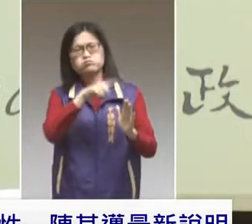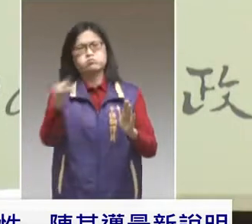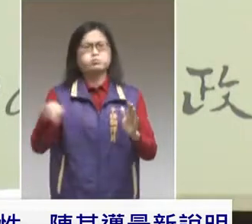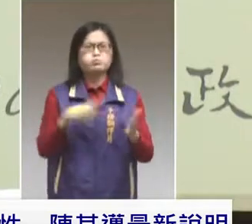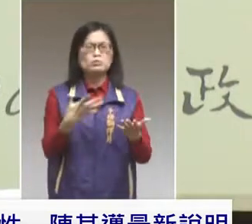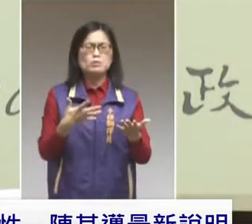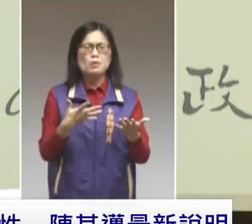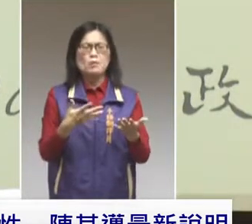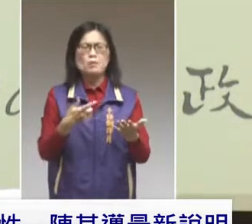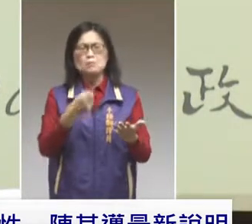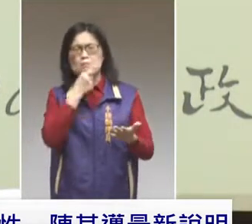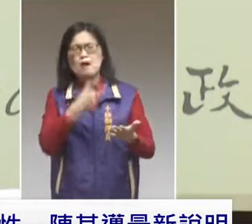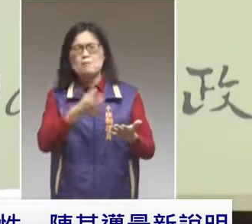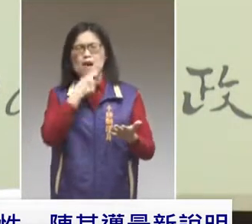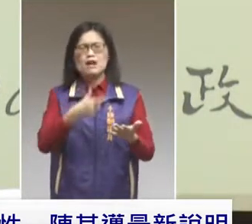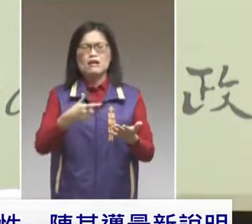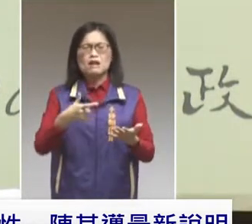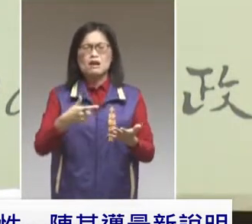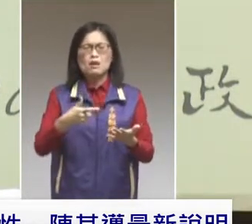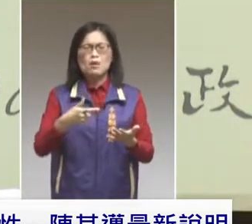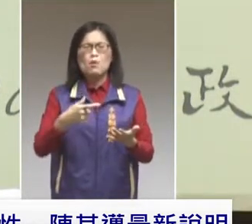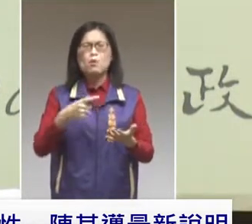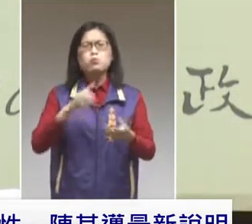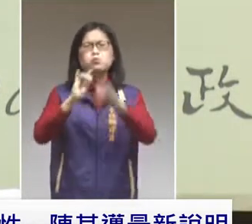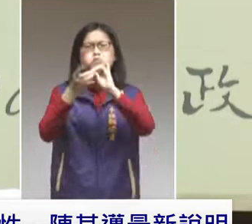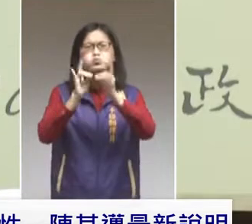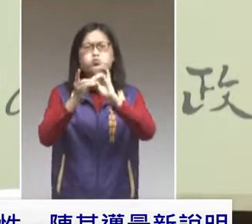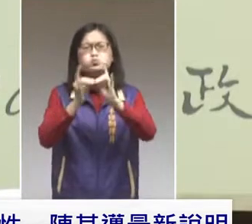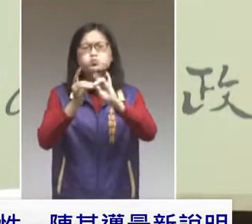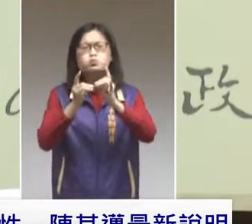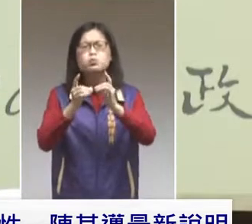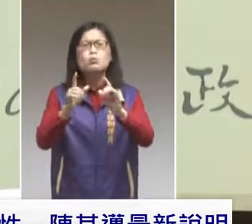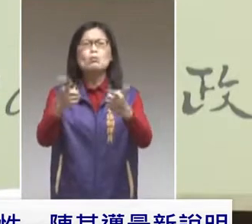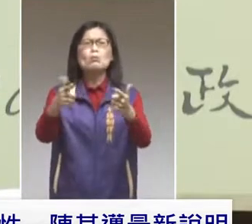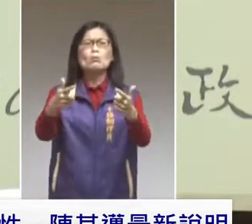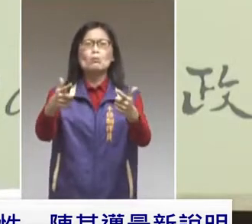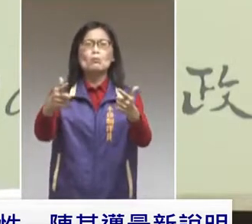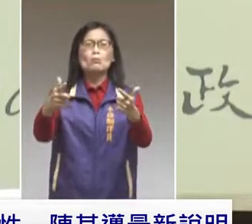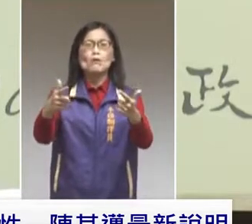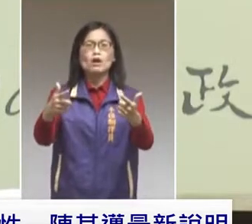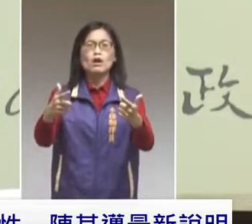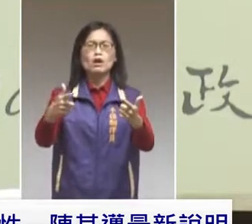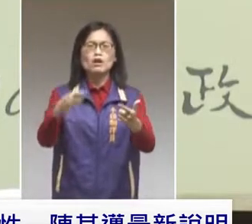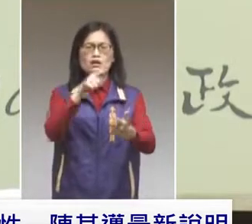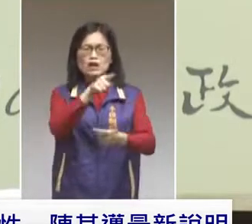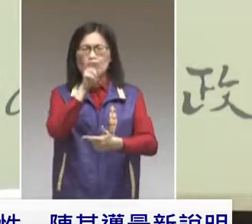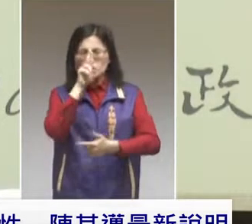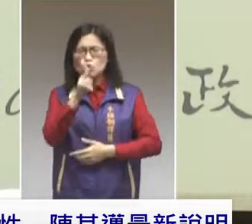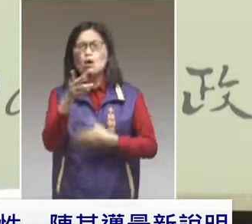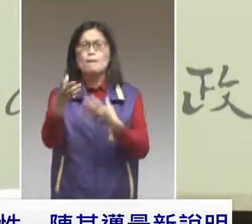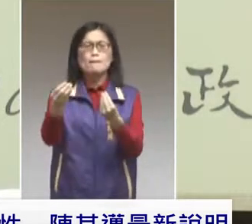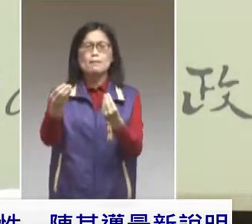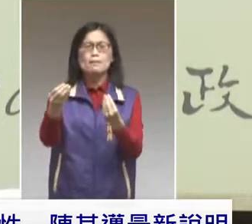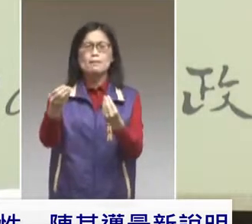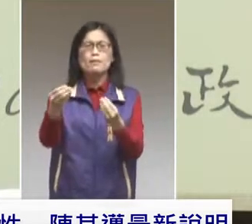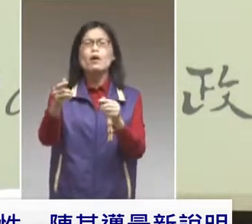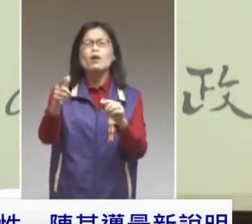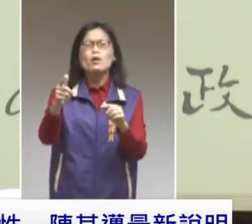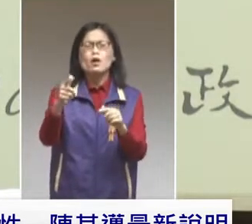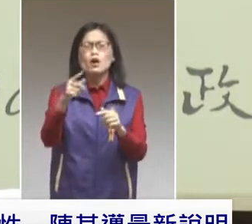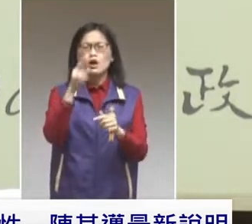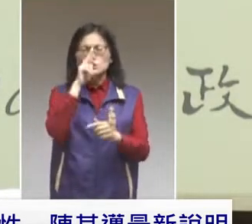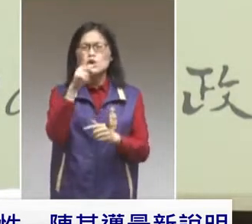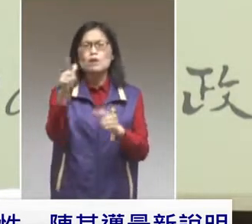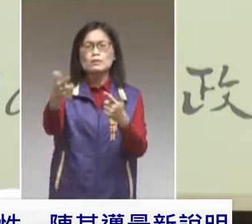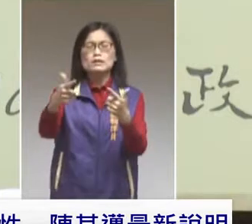家没这个自己这个染疫，这个不是任